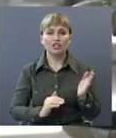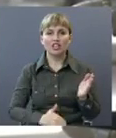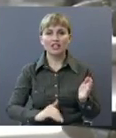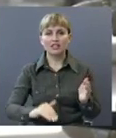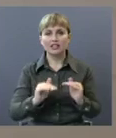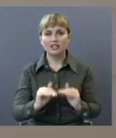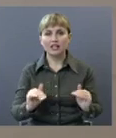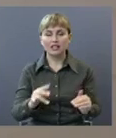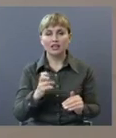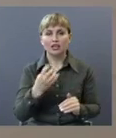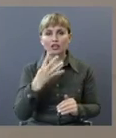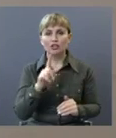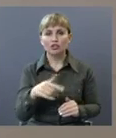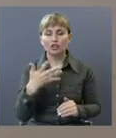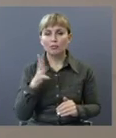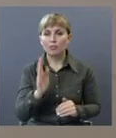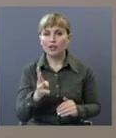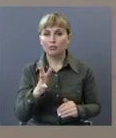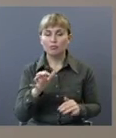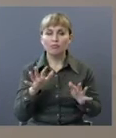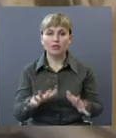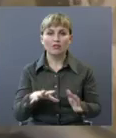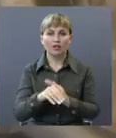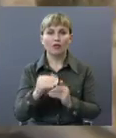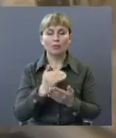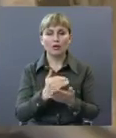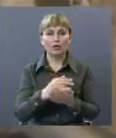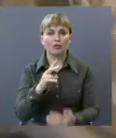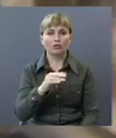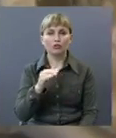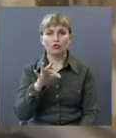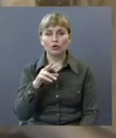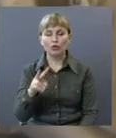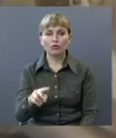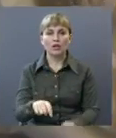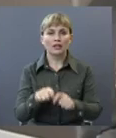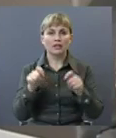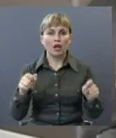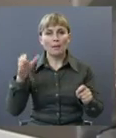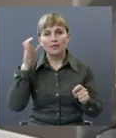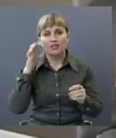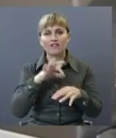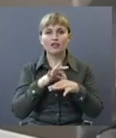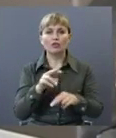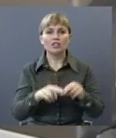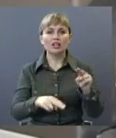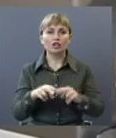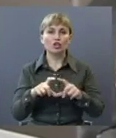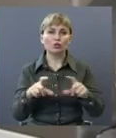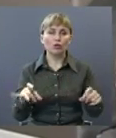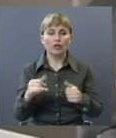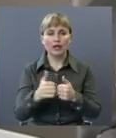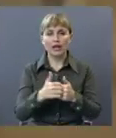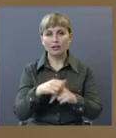детских садов на 4500 мест. В рамках программы «Нурлы жол» сданы в эксплуатацию объекты образования. Ведется строительство школ и